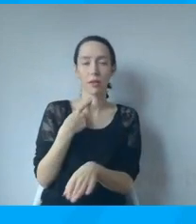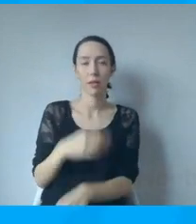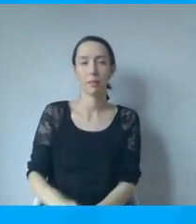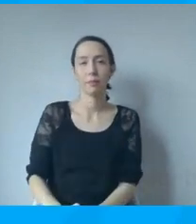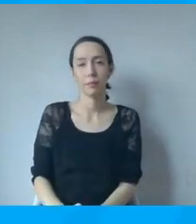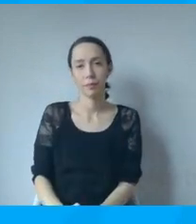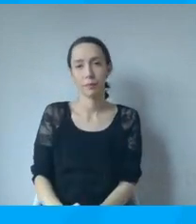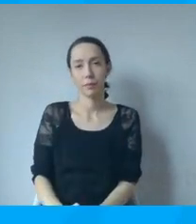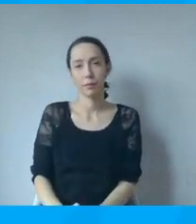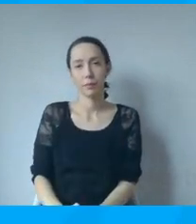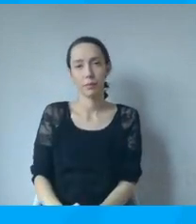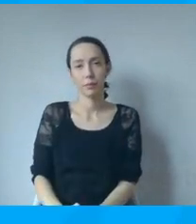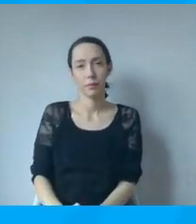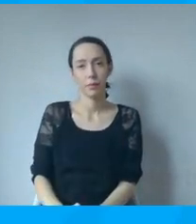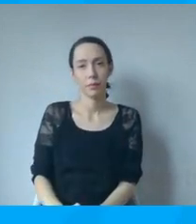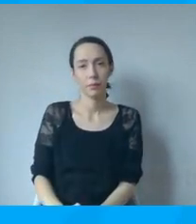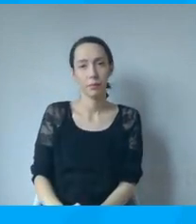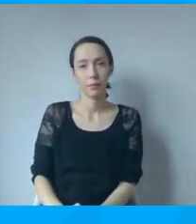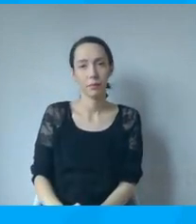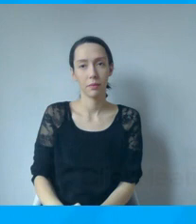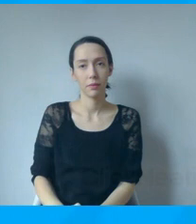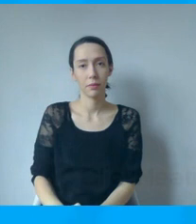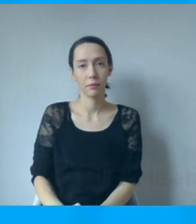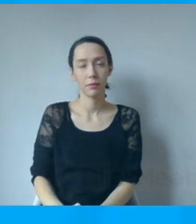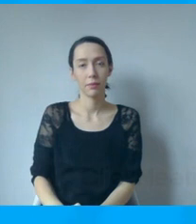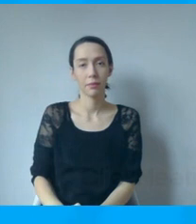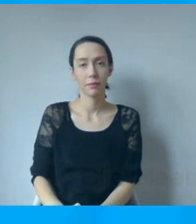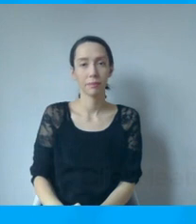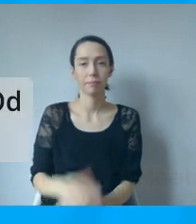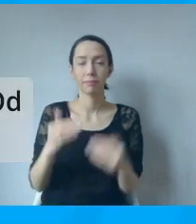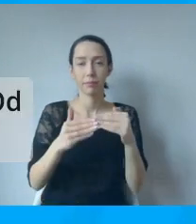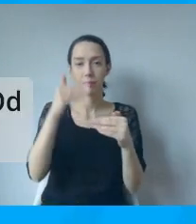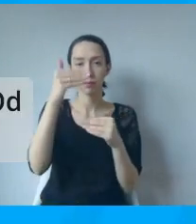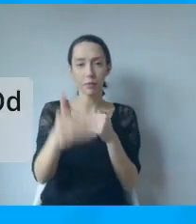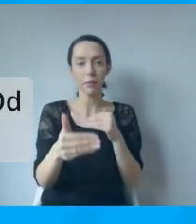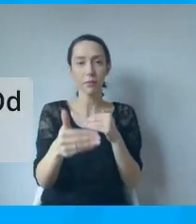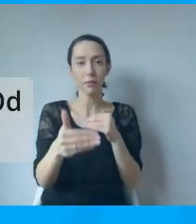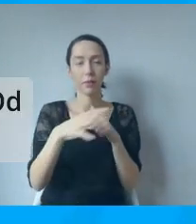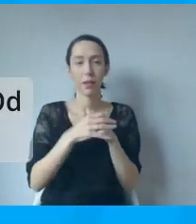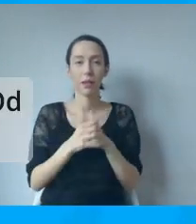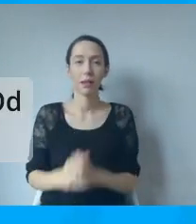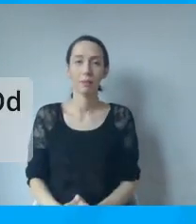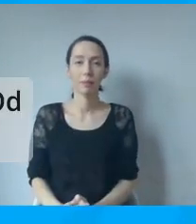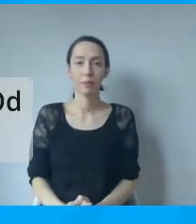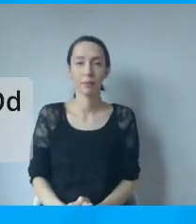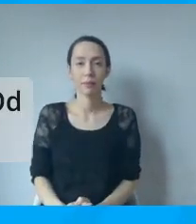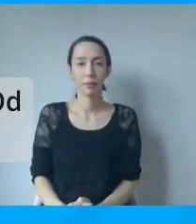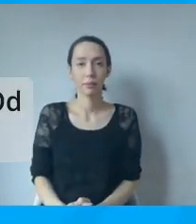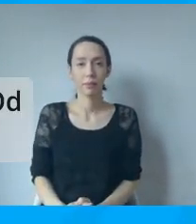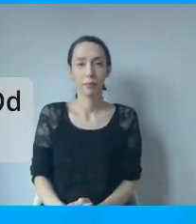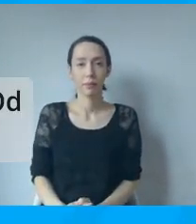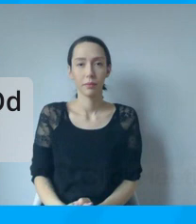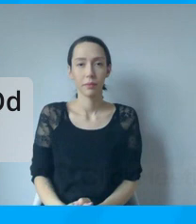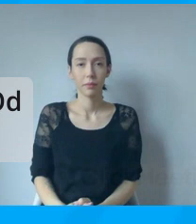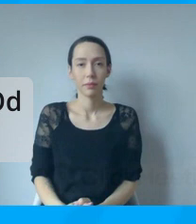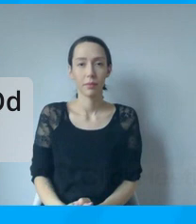No, po prostu tym profilu na poziomie na przedrzeniu zaawansowanym. Dalej. Czy znany jest algorytm filtrowania treści na LinkedIn? Od